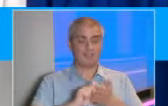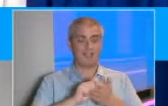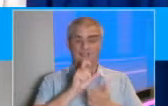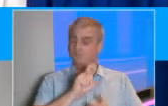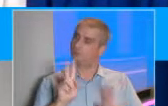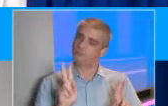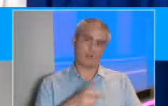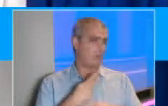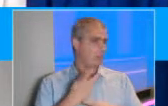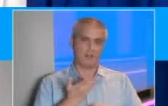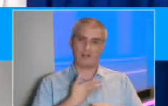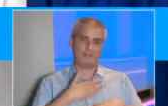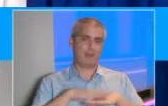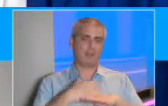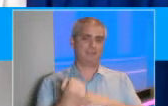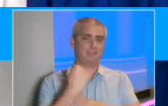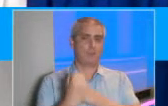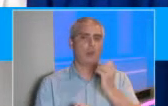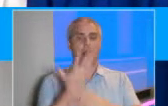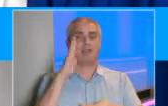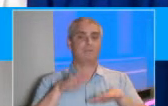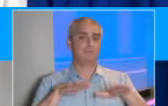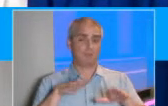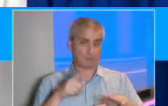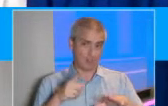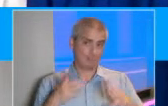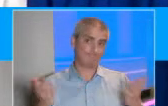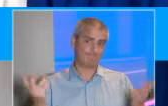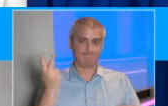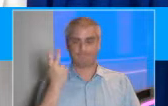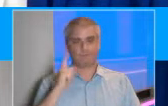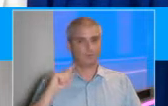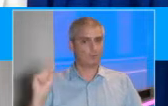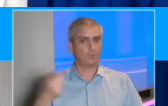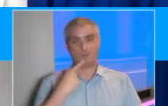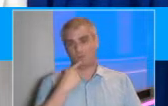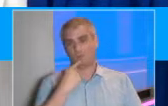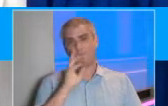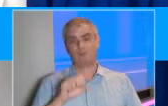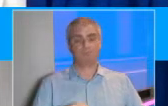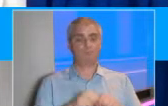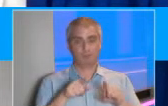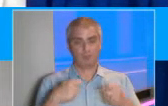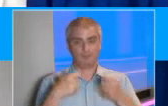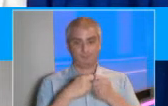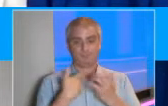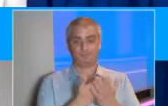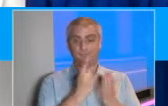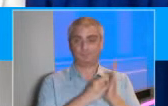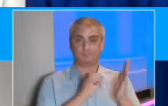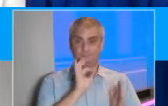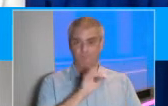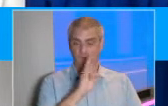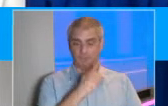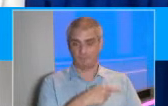אישום לא יוכל לקבל את המנדט להרכבת הממשלה. אז כמובן שכולם קושרים גם את המשבר הזה סביב הצעת החוק הזו שתעלה ביום